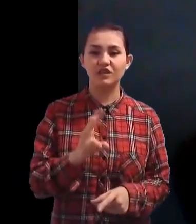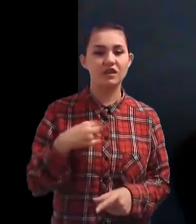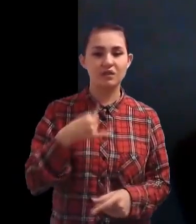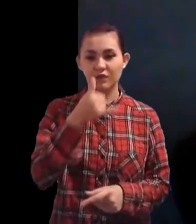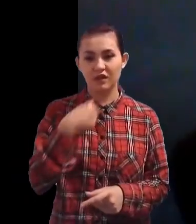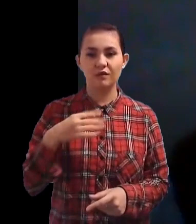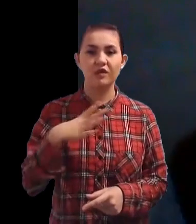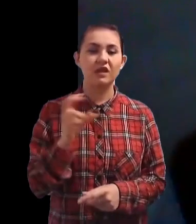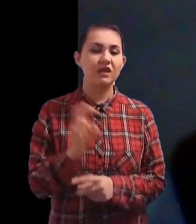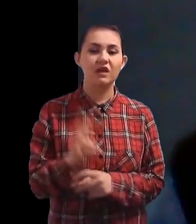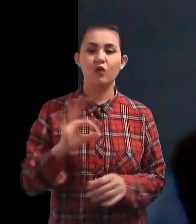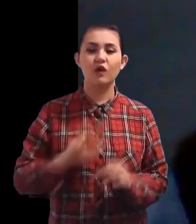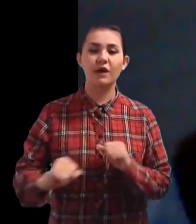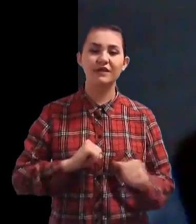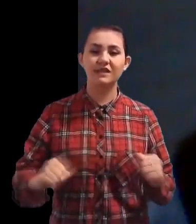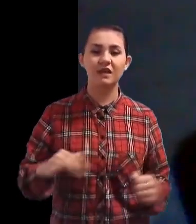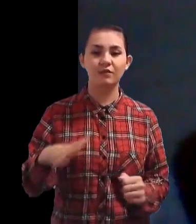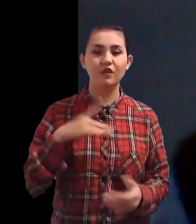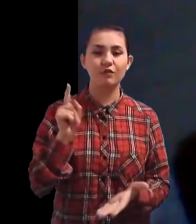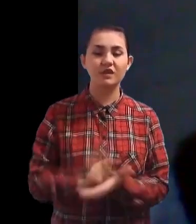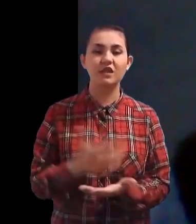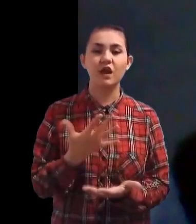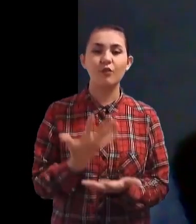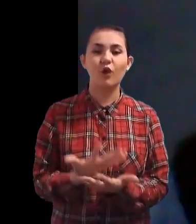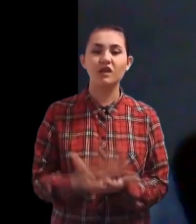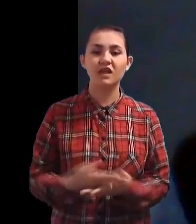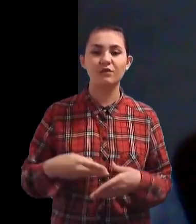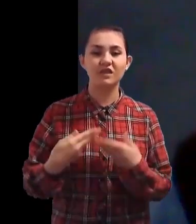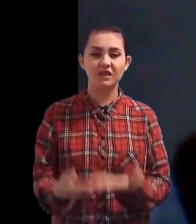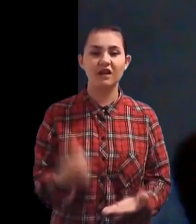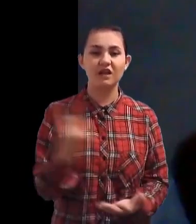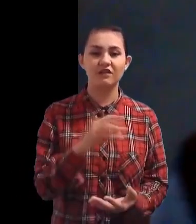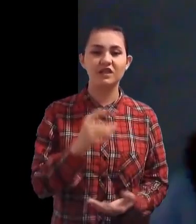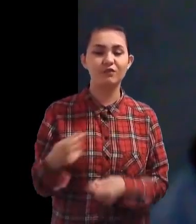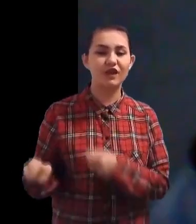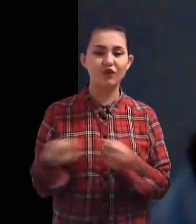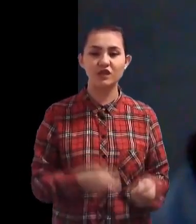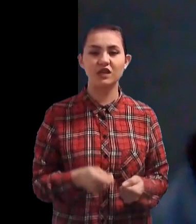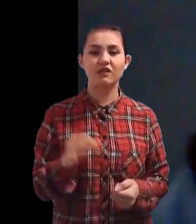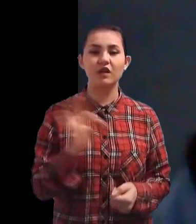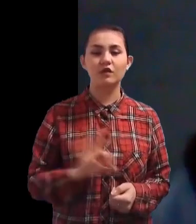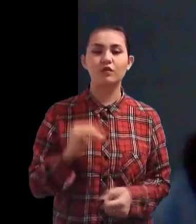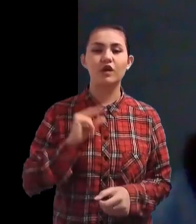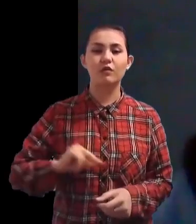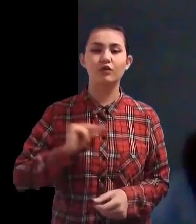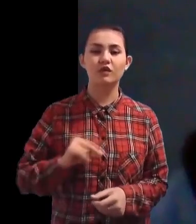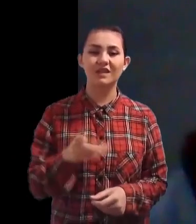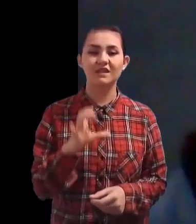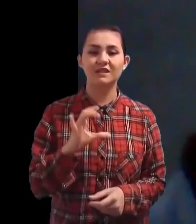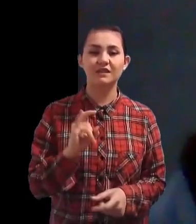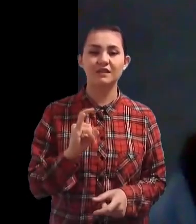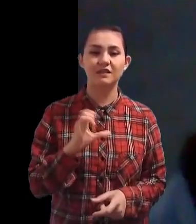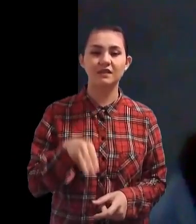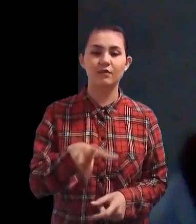комиссии. Так вот, это были признательные показания представителя одного из перевозчиков по поводу того, как работает эта система.